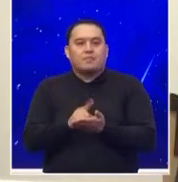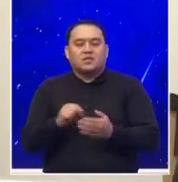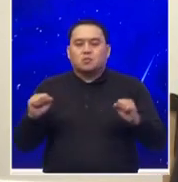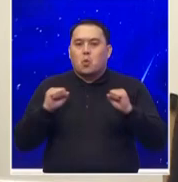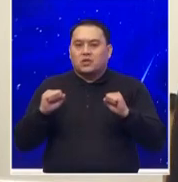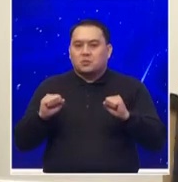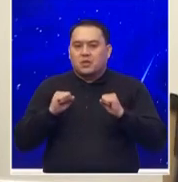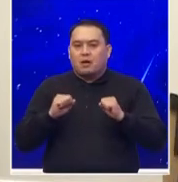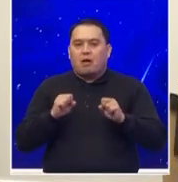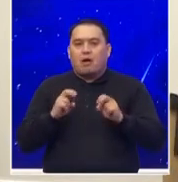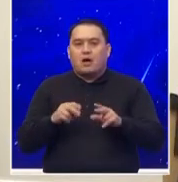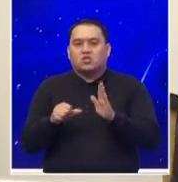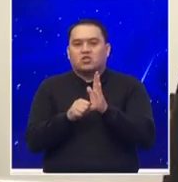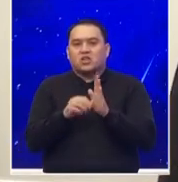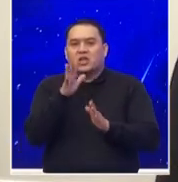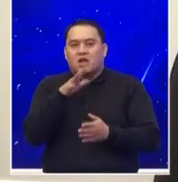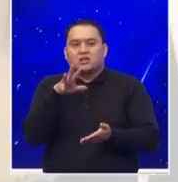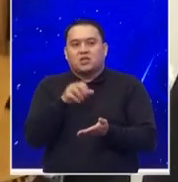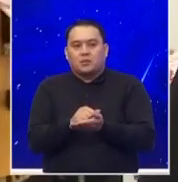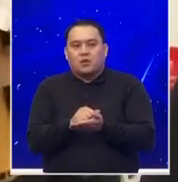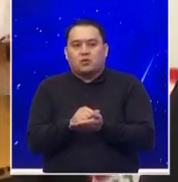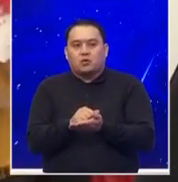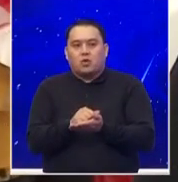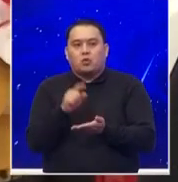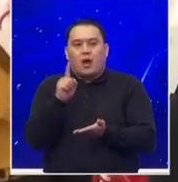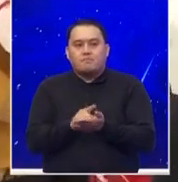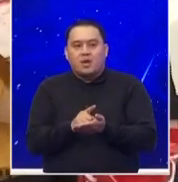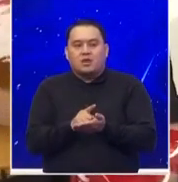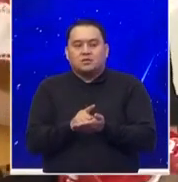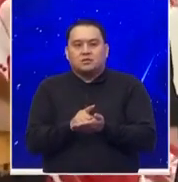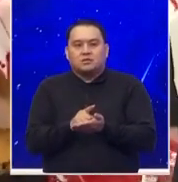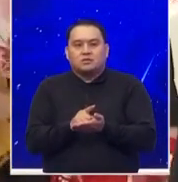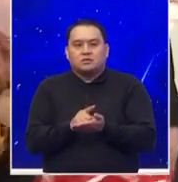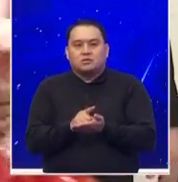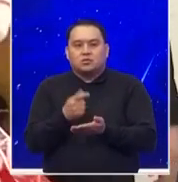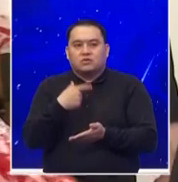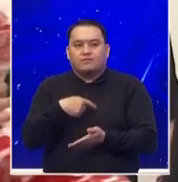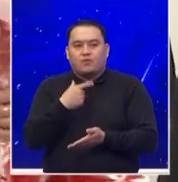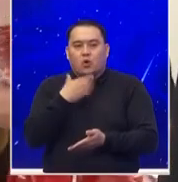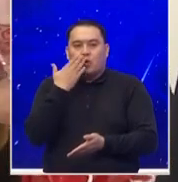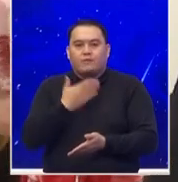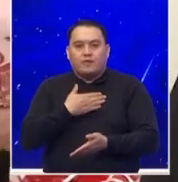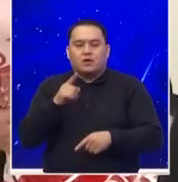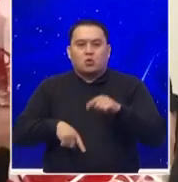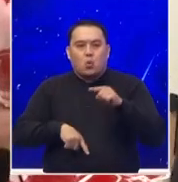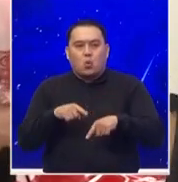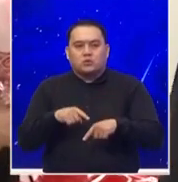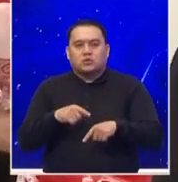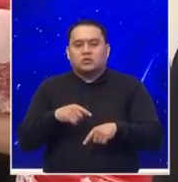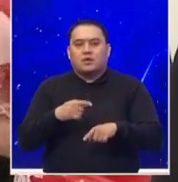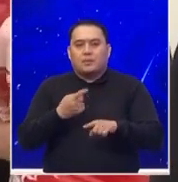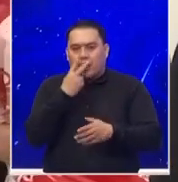спортсмен как минимум 6 лет прозаниматься. Он должен свой патриотизм, свой